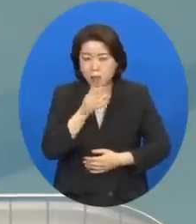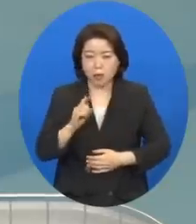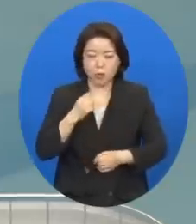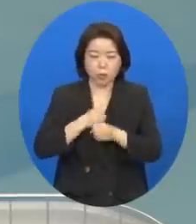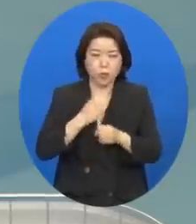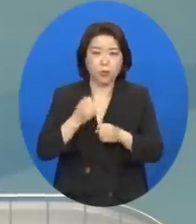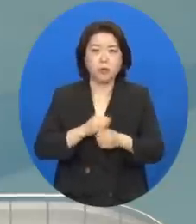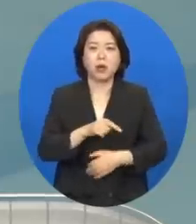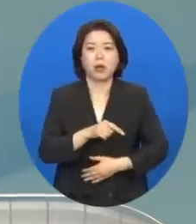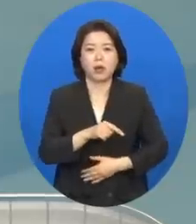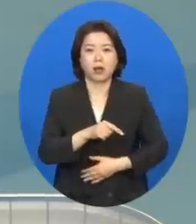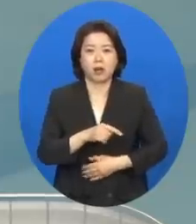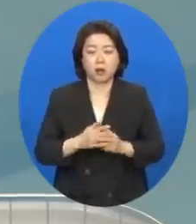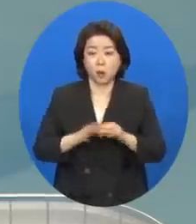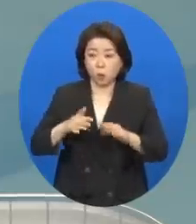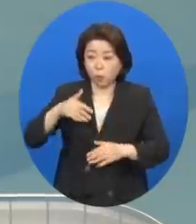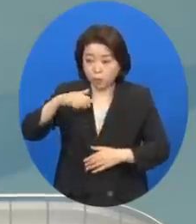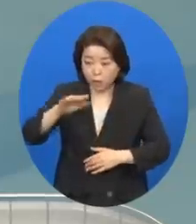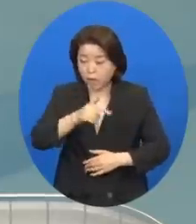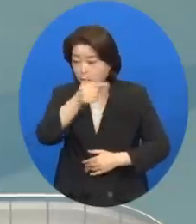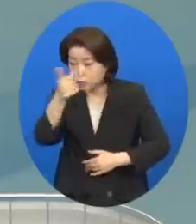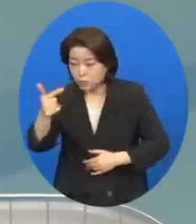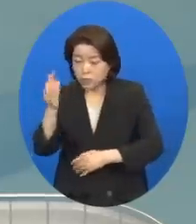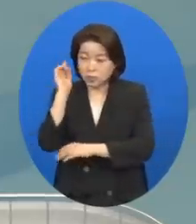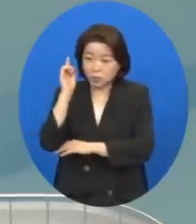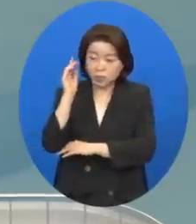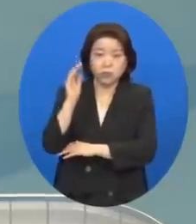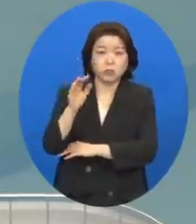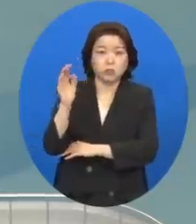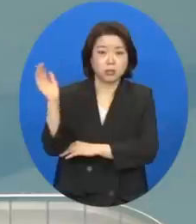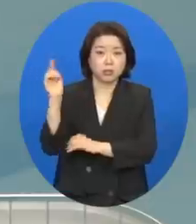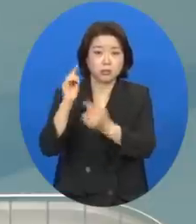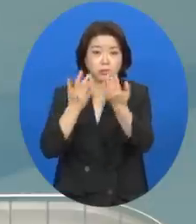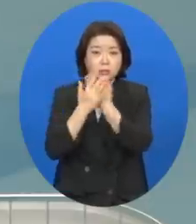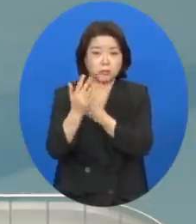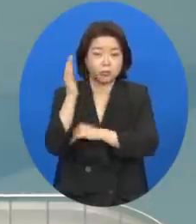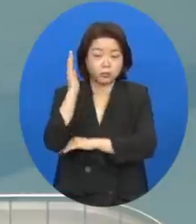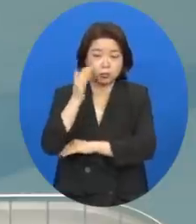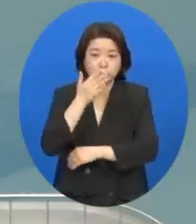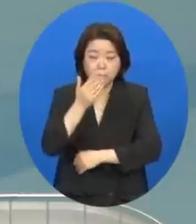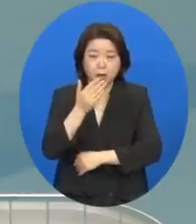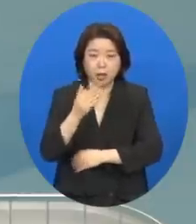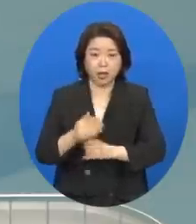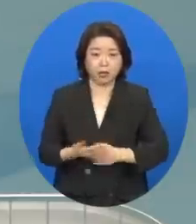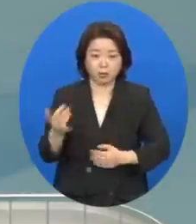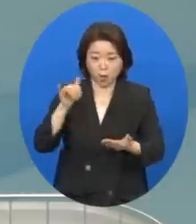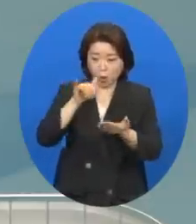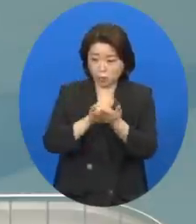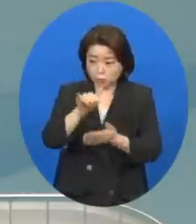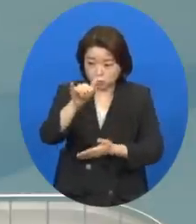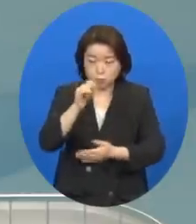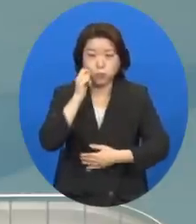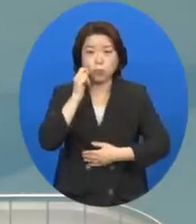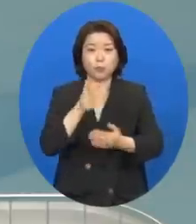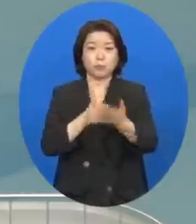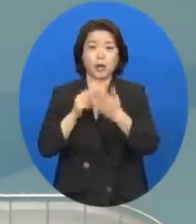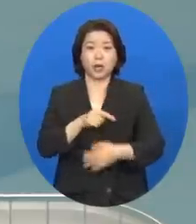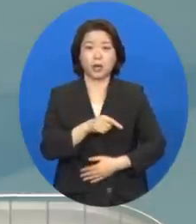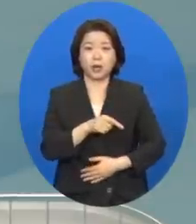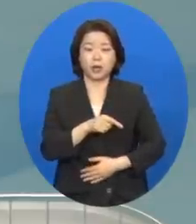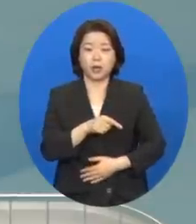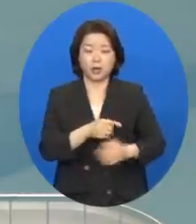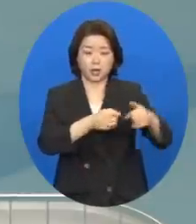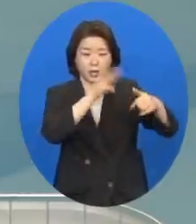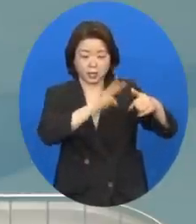또 난감한지. 오늘 가야 오늘 저녁부터 집회인데 도무지 비행기 탈 수가 없는 거예요. 그때